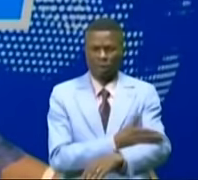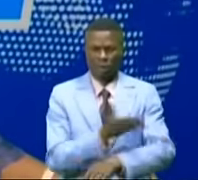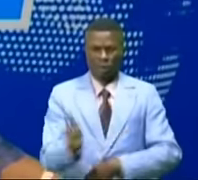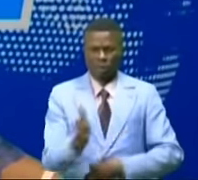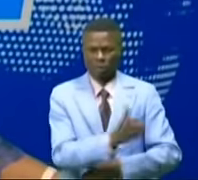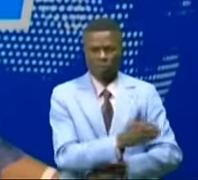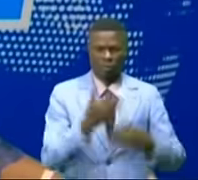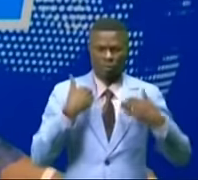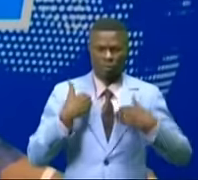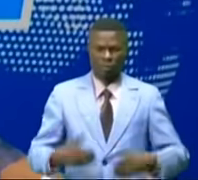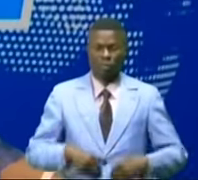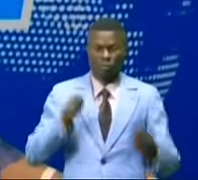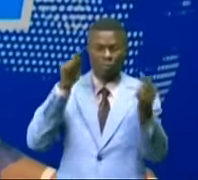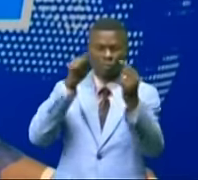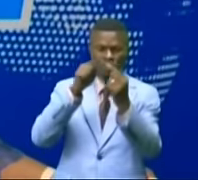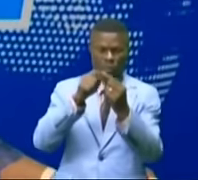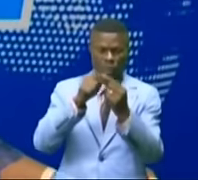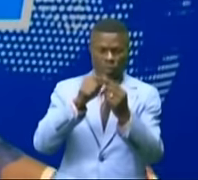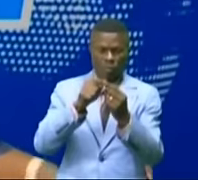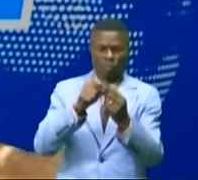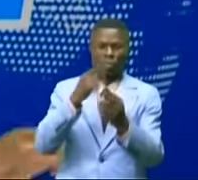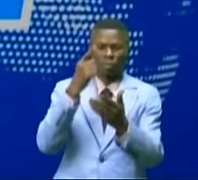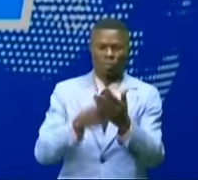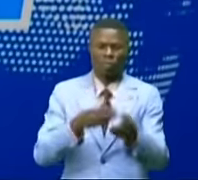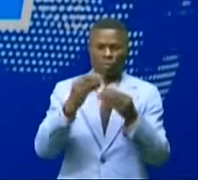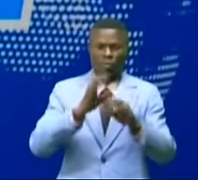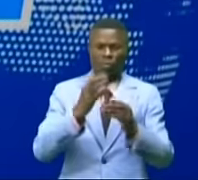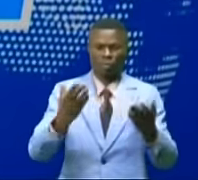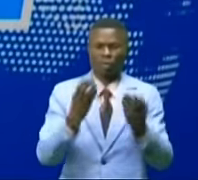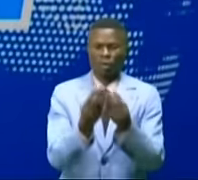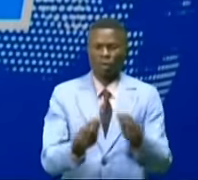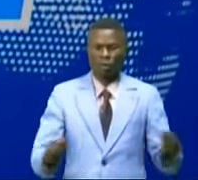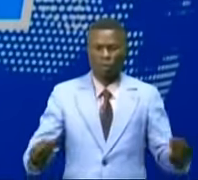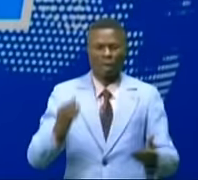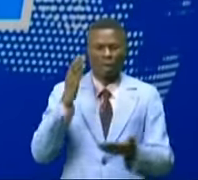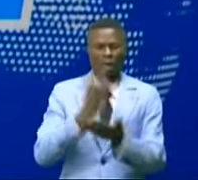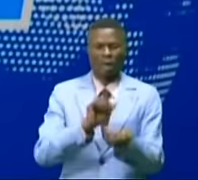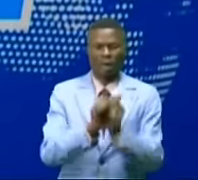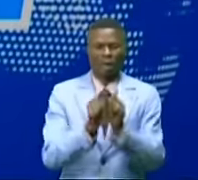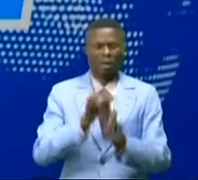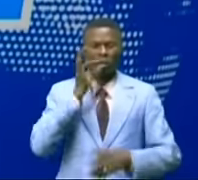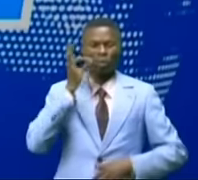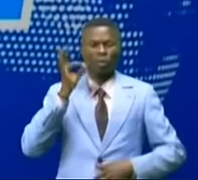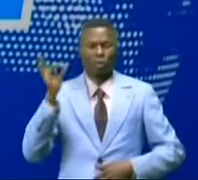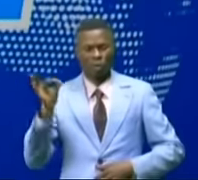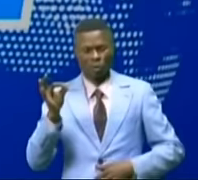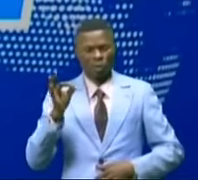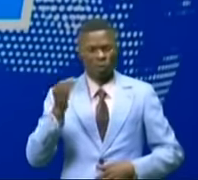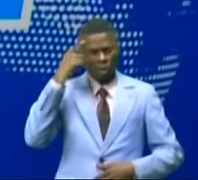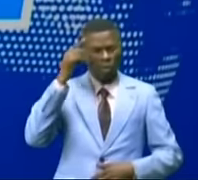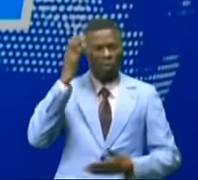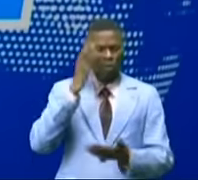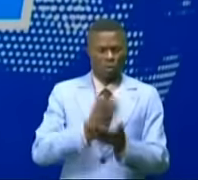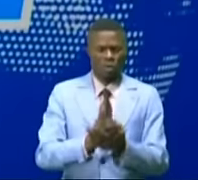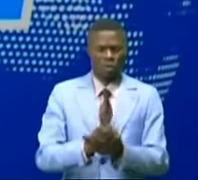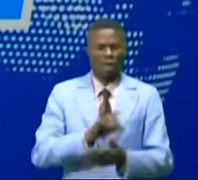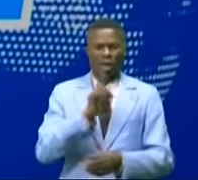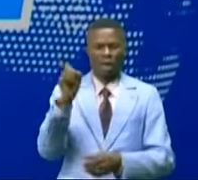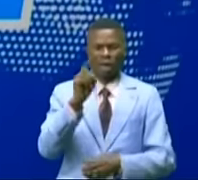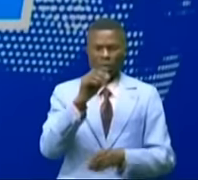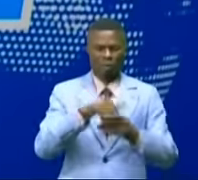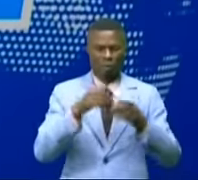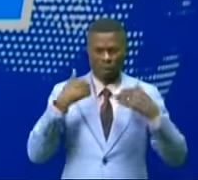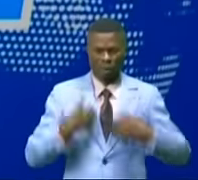Santé toujours, l'objectif est de soulager les toxicomanes en quête de désintoxication.